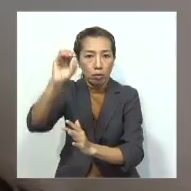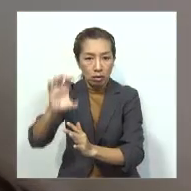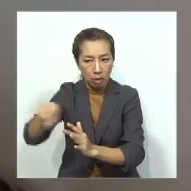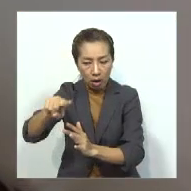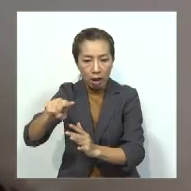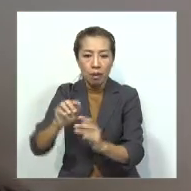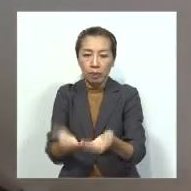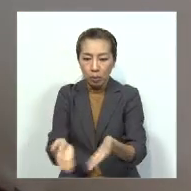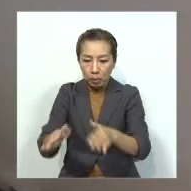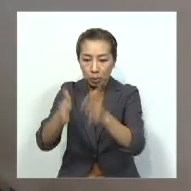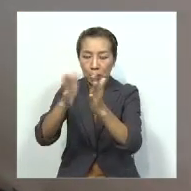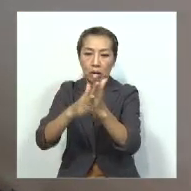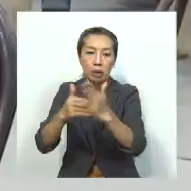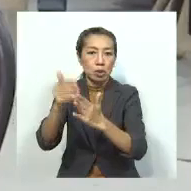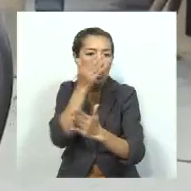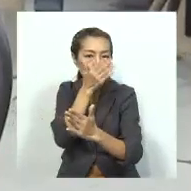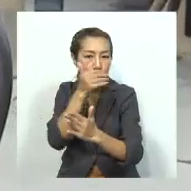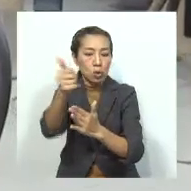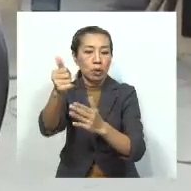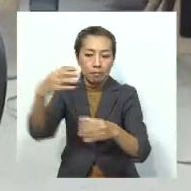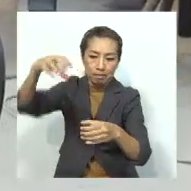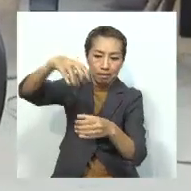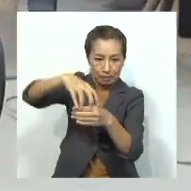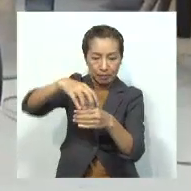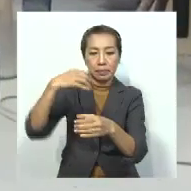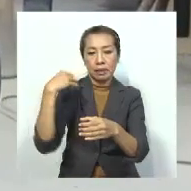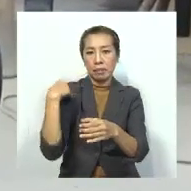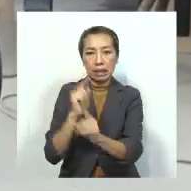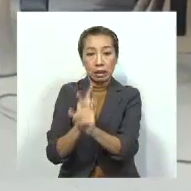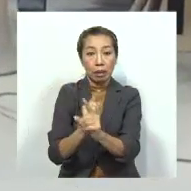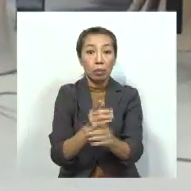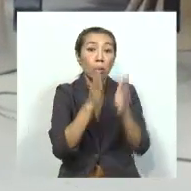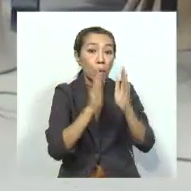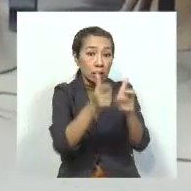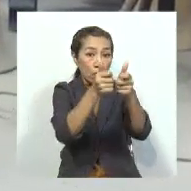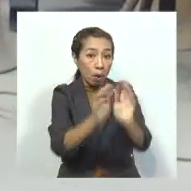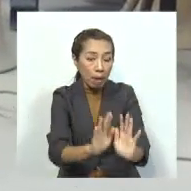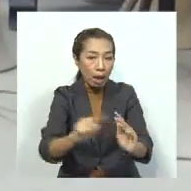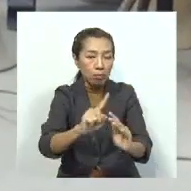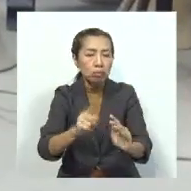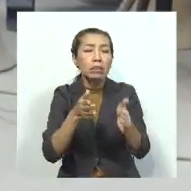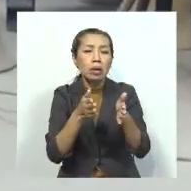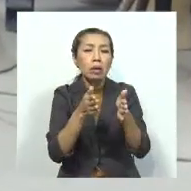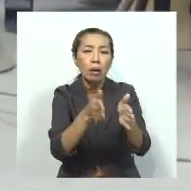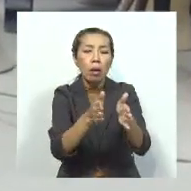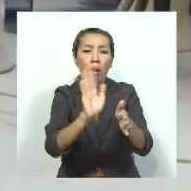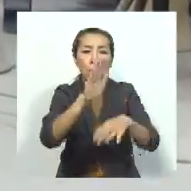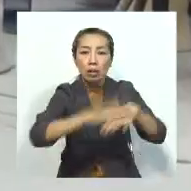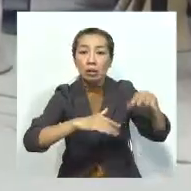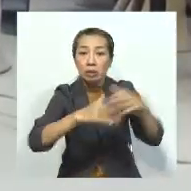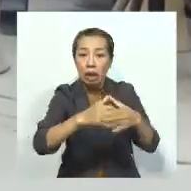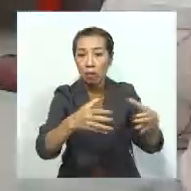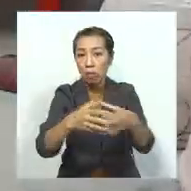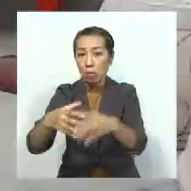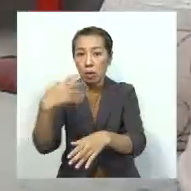ความงดงามพร้อมฝาปิดที่มีลวดลายตามที่กำหนดไว้ผู้ที่ออกแบบคนโทน้ำคือช่าง10หมู่ที่จะเป็นผู้ควบ